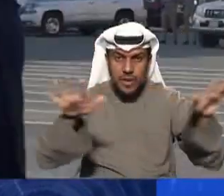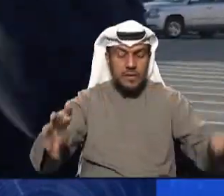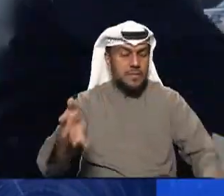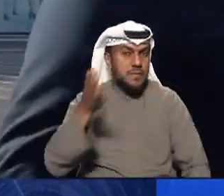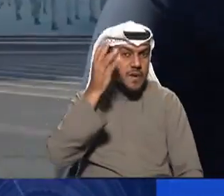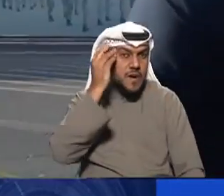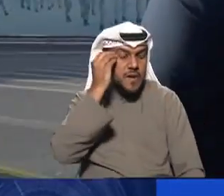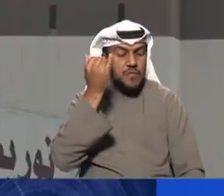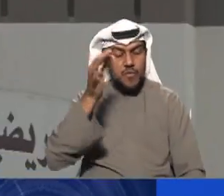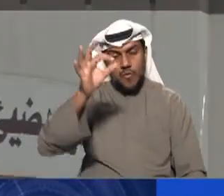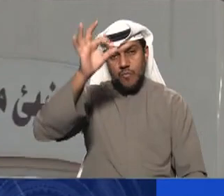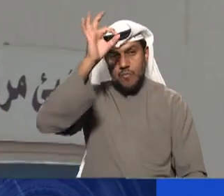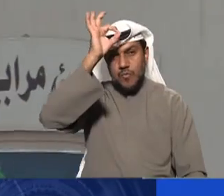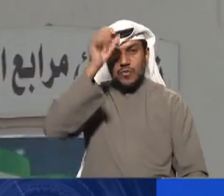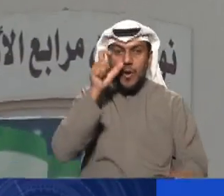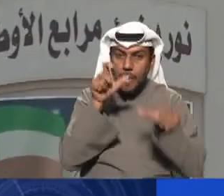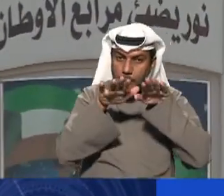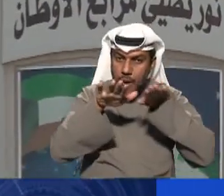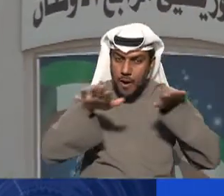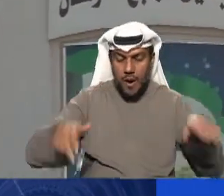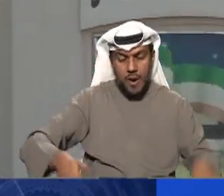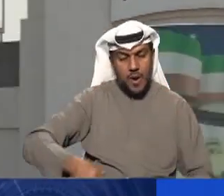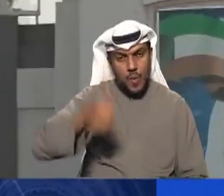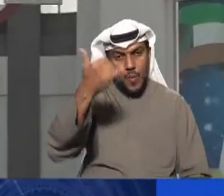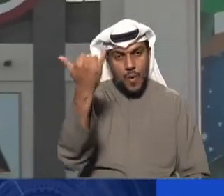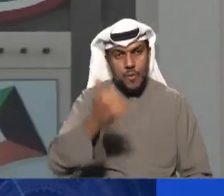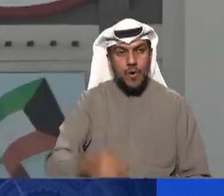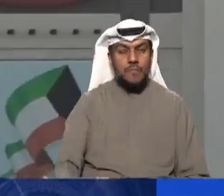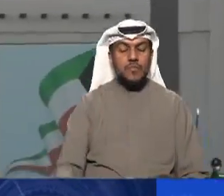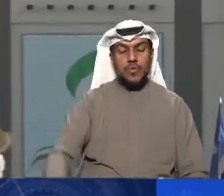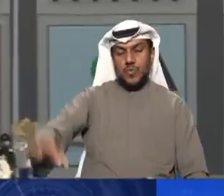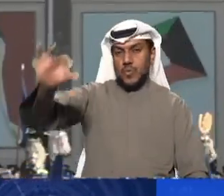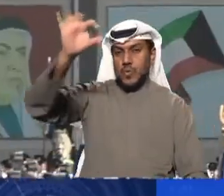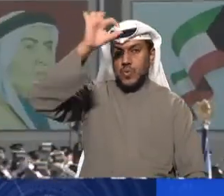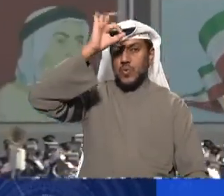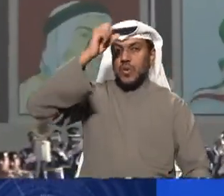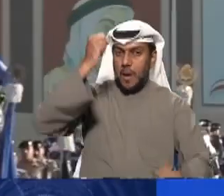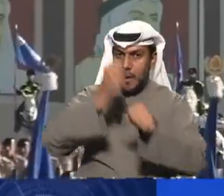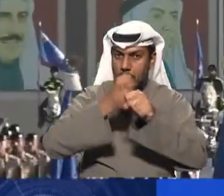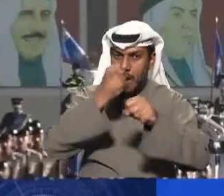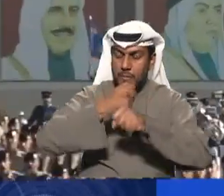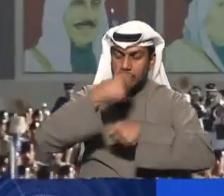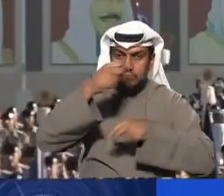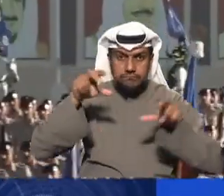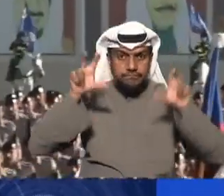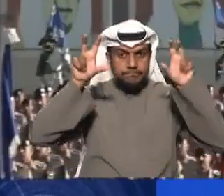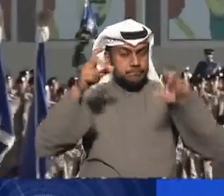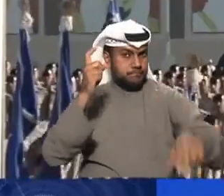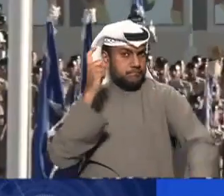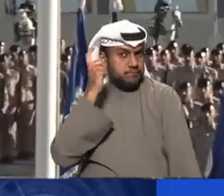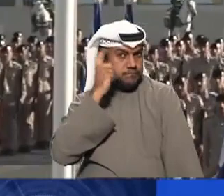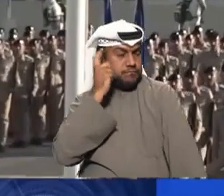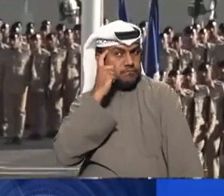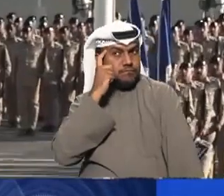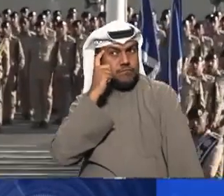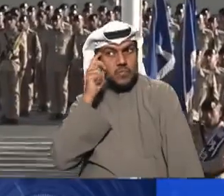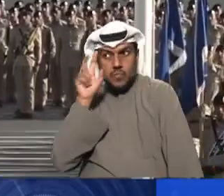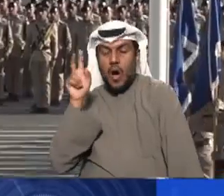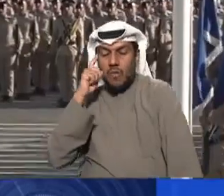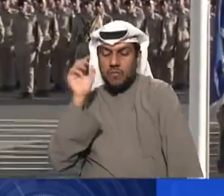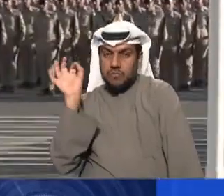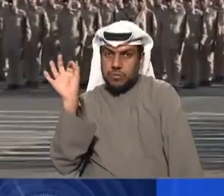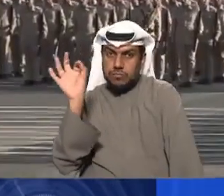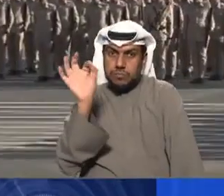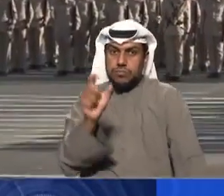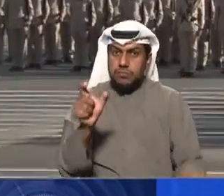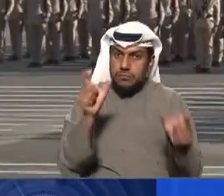العمل الأمني. وأكد أن رجال الشرطة كانوا وسيظلون متيقظين لكل التحديات والمستجدات